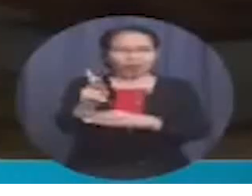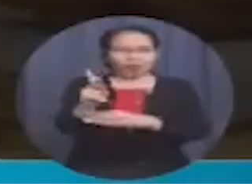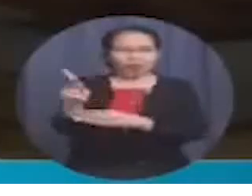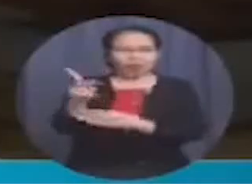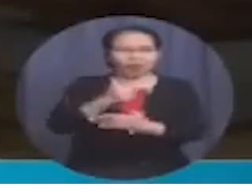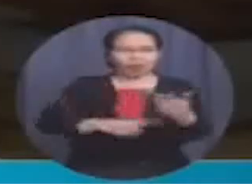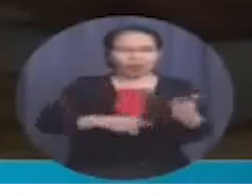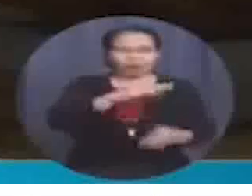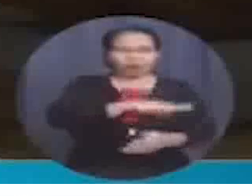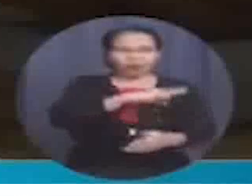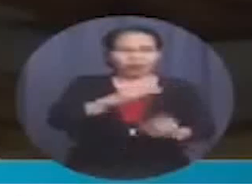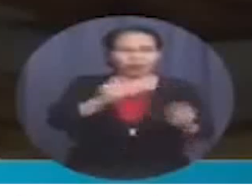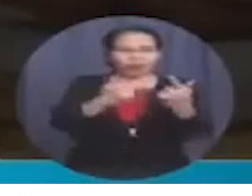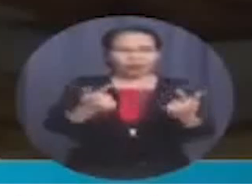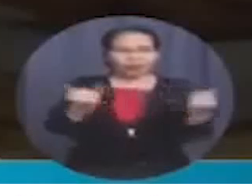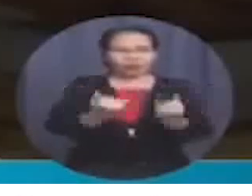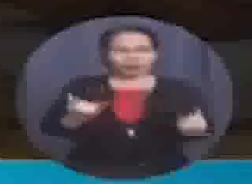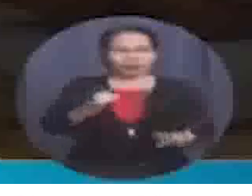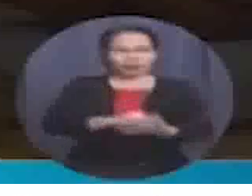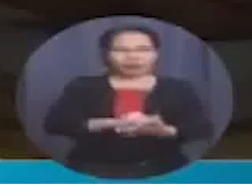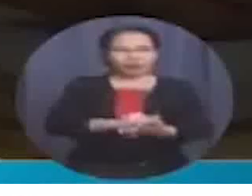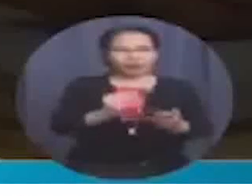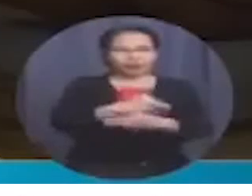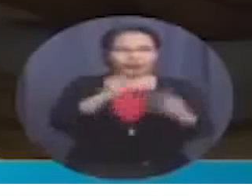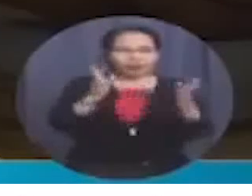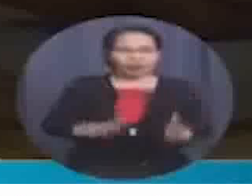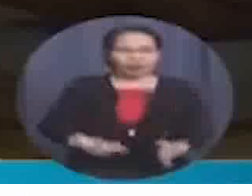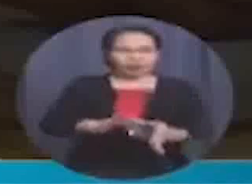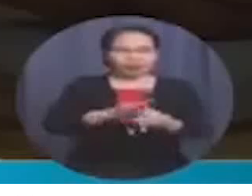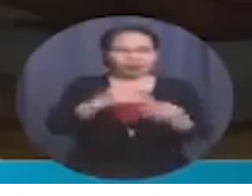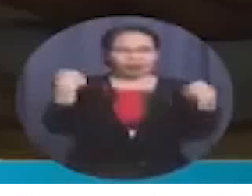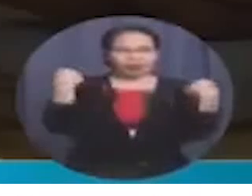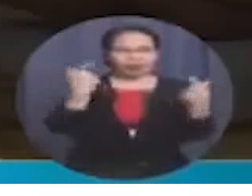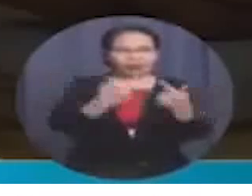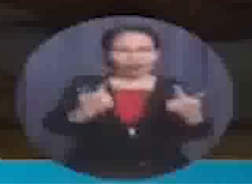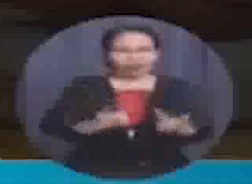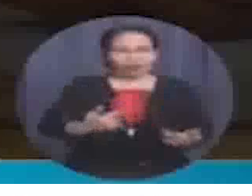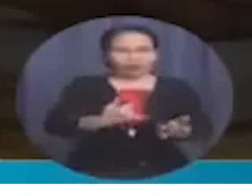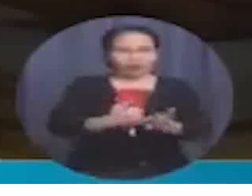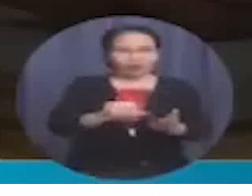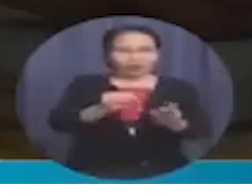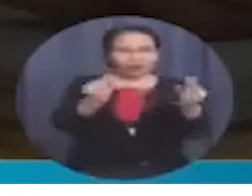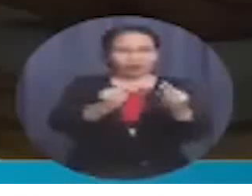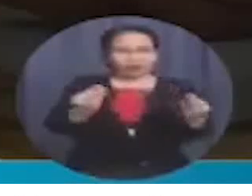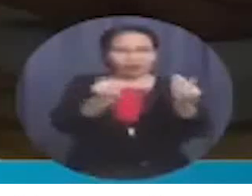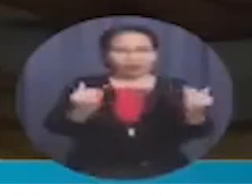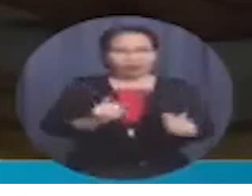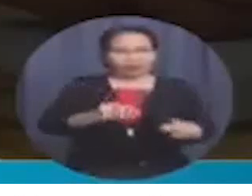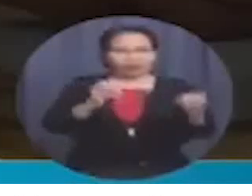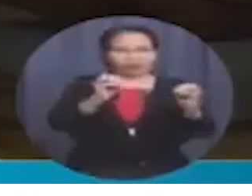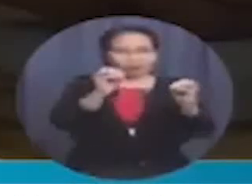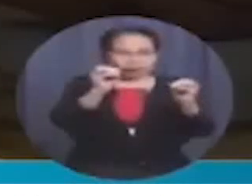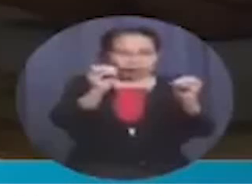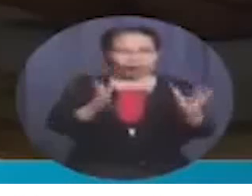larawang inanyuan, na yaoy inanyuan ng manggagawa niyaon, ng binubong larawan na